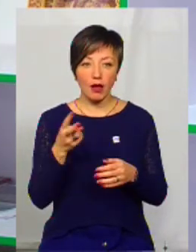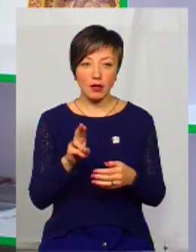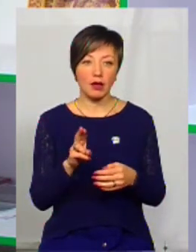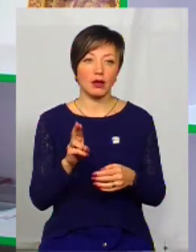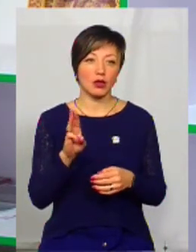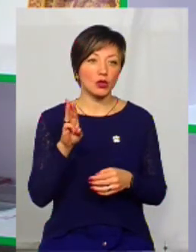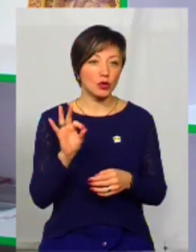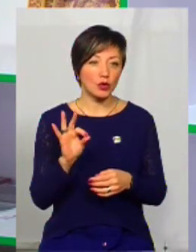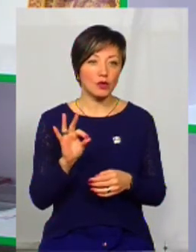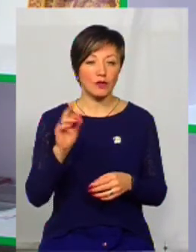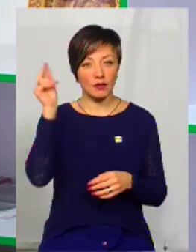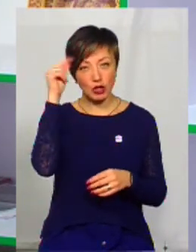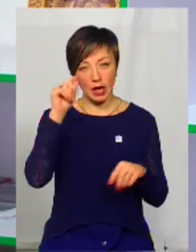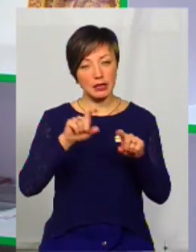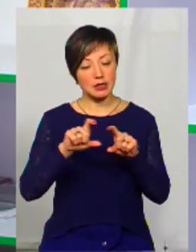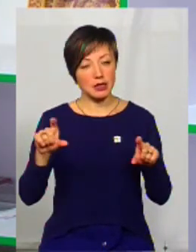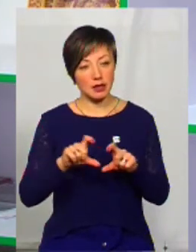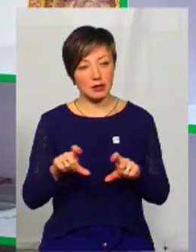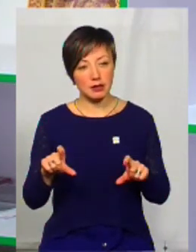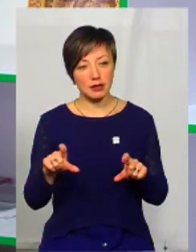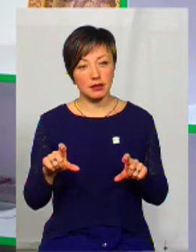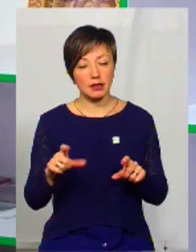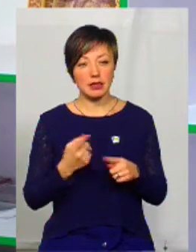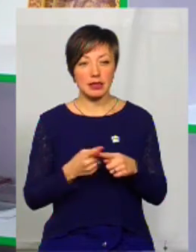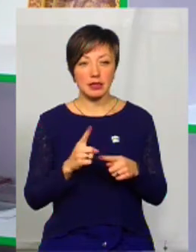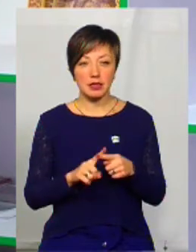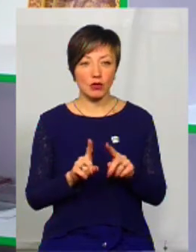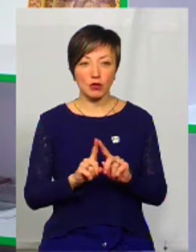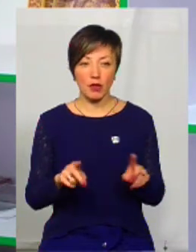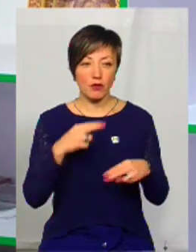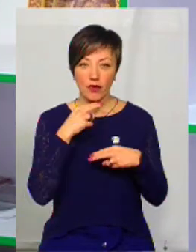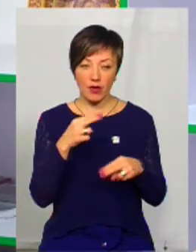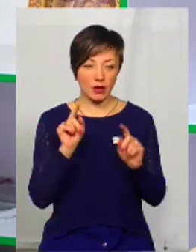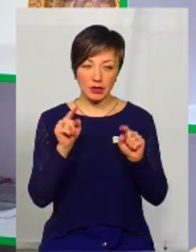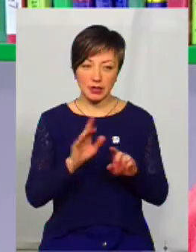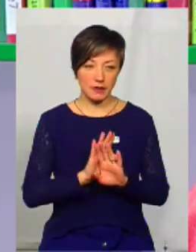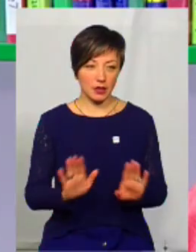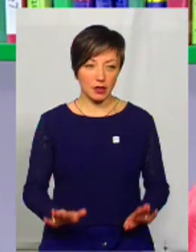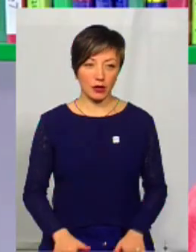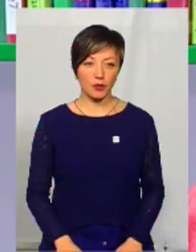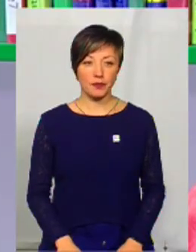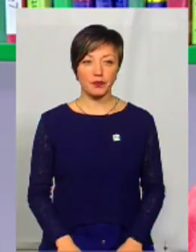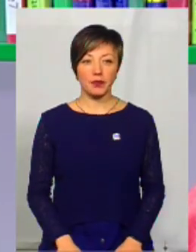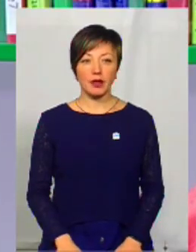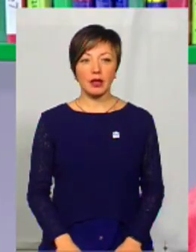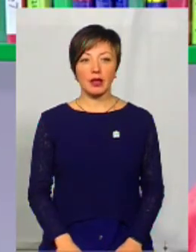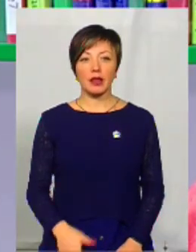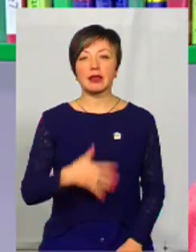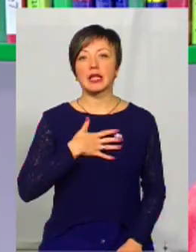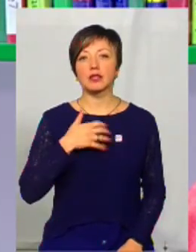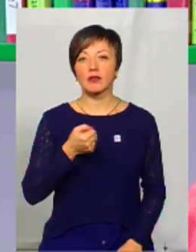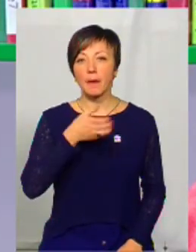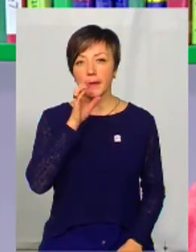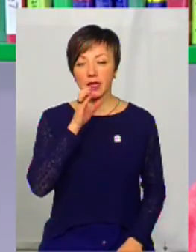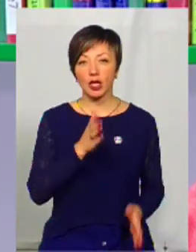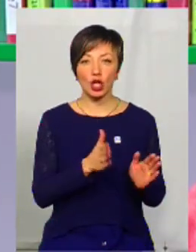то в навчальних закладах на це особливої уваги не звертають. Незадовільний в нас питний режим,